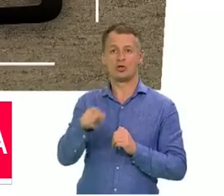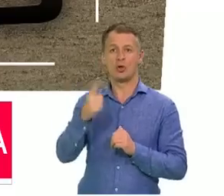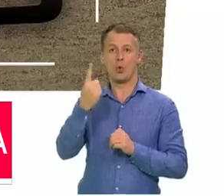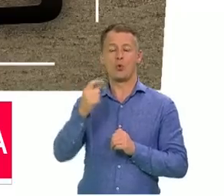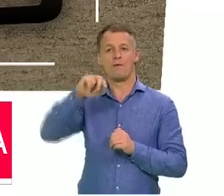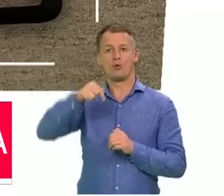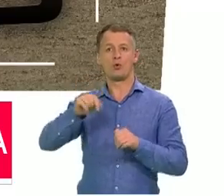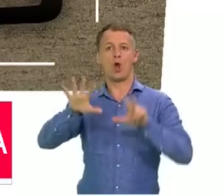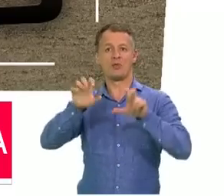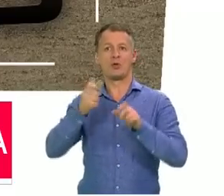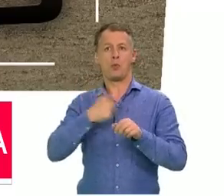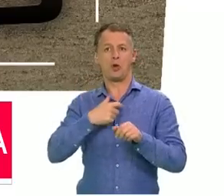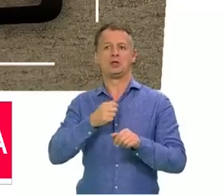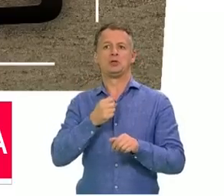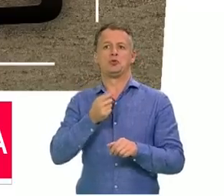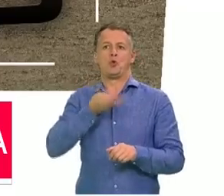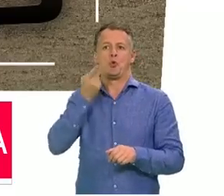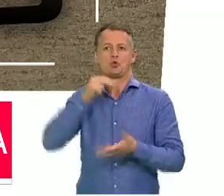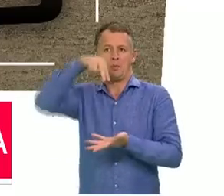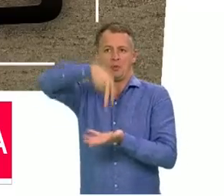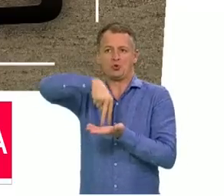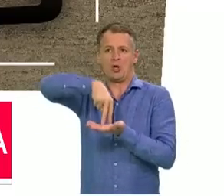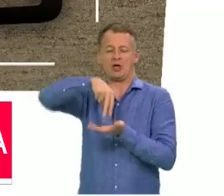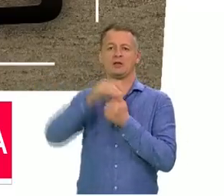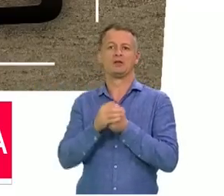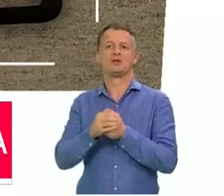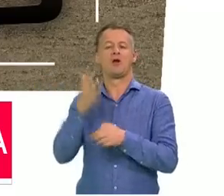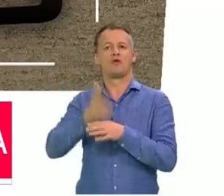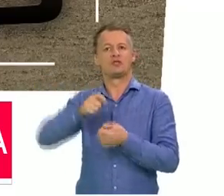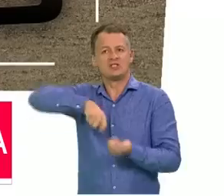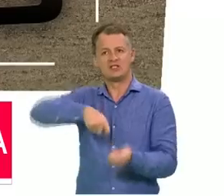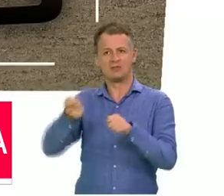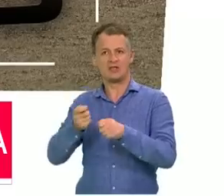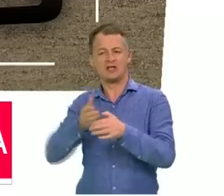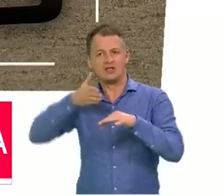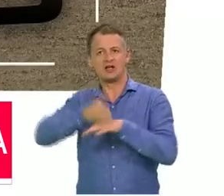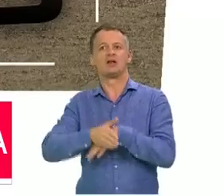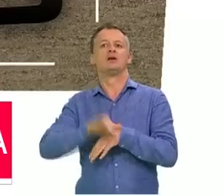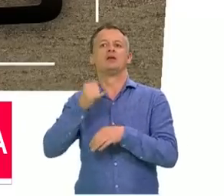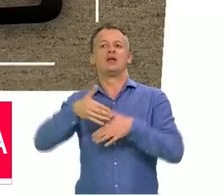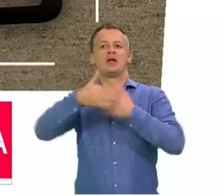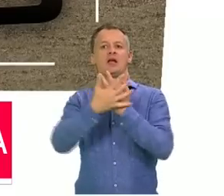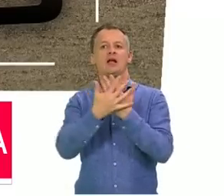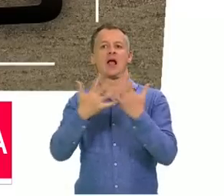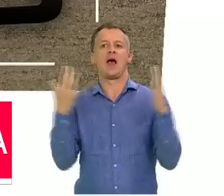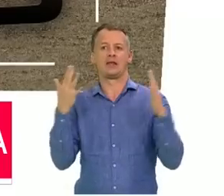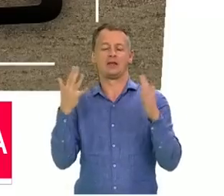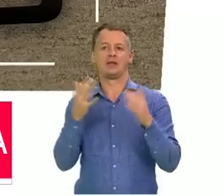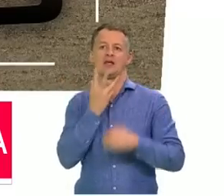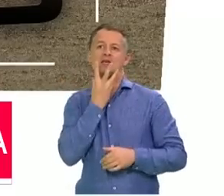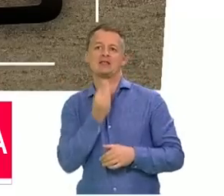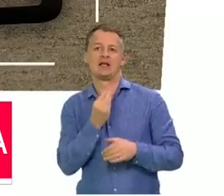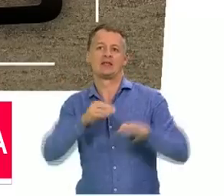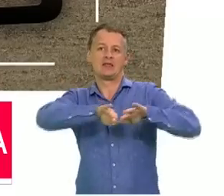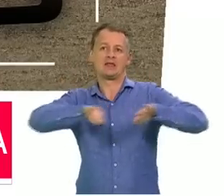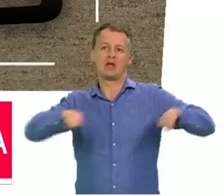înălțime poate să stea lejer în picioare. Tunelul a fost săpat astfel încât să treacă de gardul ce desparte Israelul de Gaza. Acesta este doar